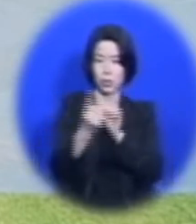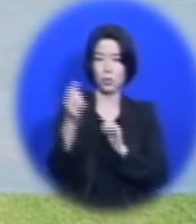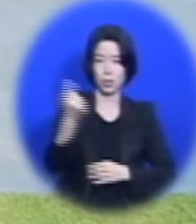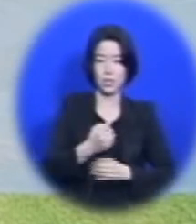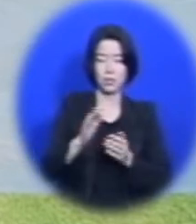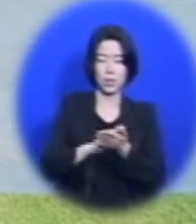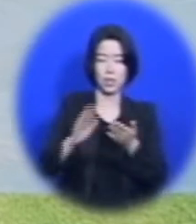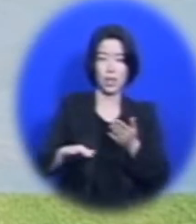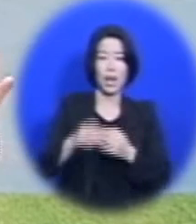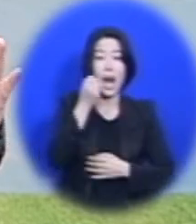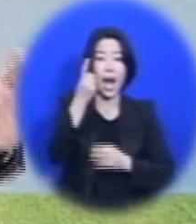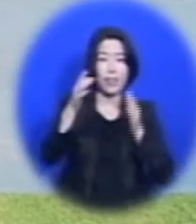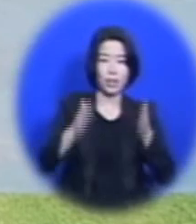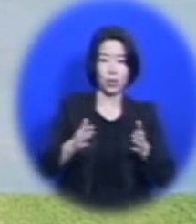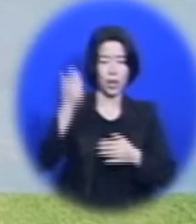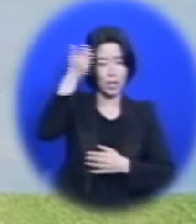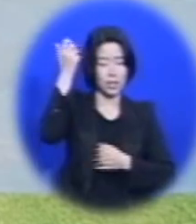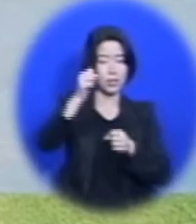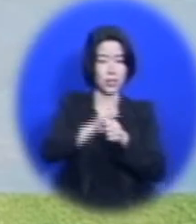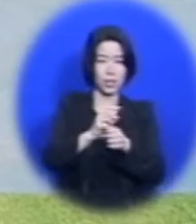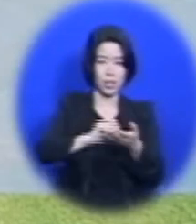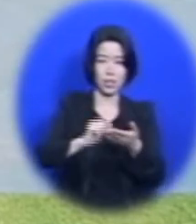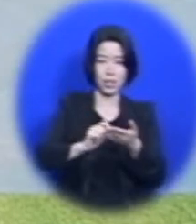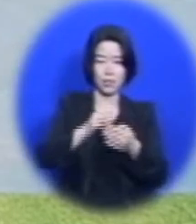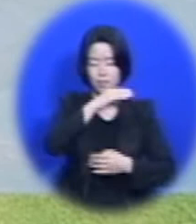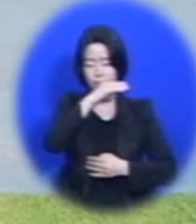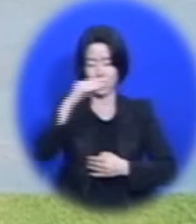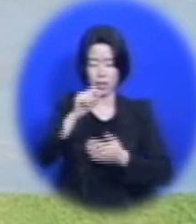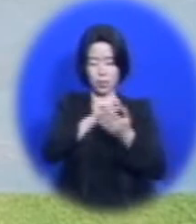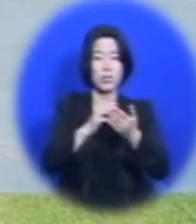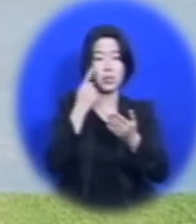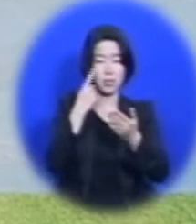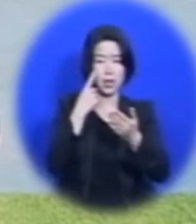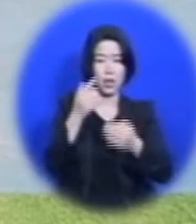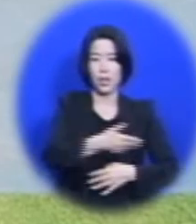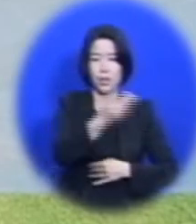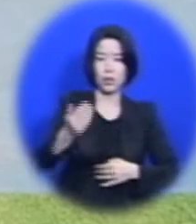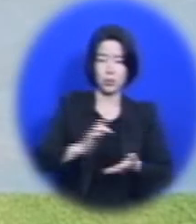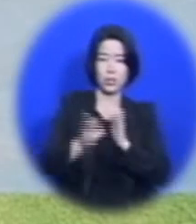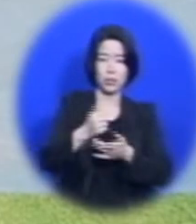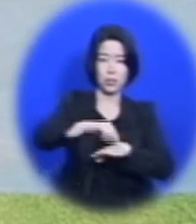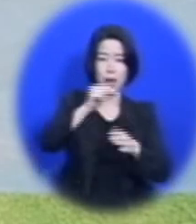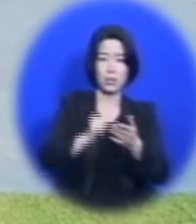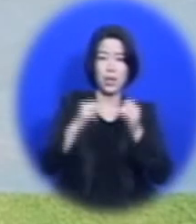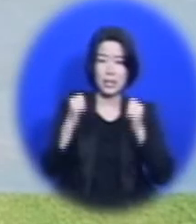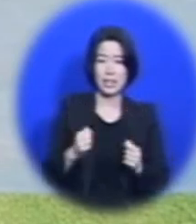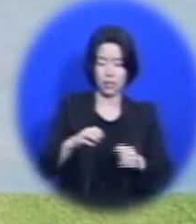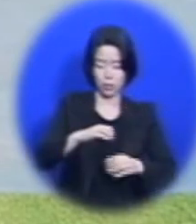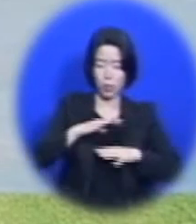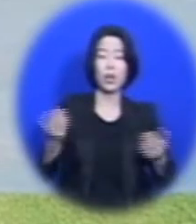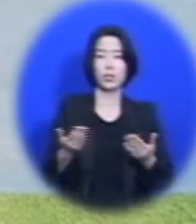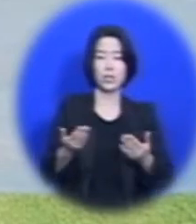동안 영성의 길을 한번 제대로 써보자는 겁니다. 여러분, 예수님이 여러분의 마음에 계신 것은 정말 놀라운 일입니다.